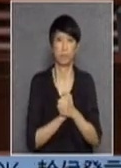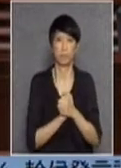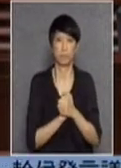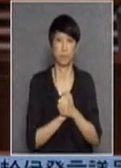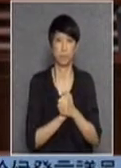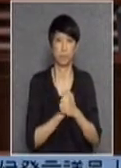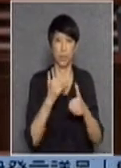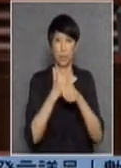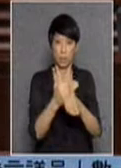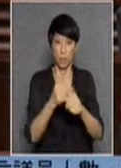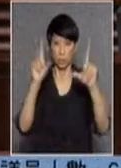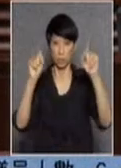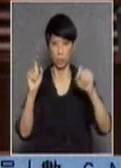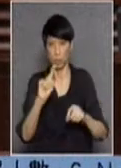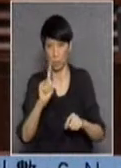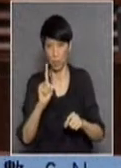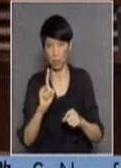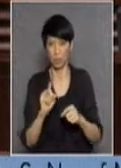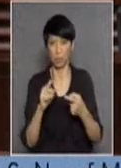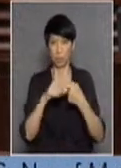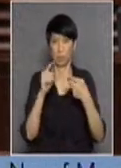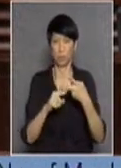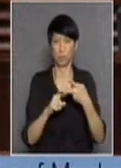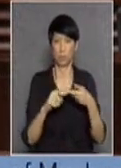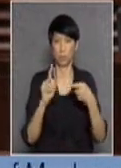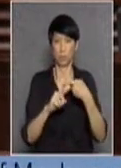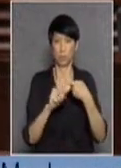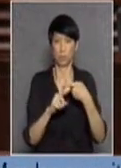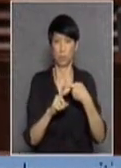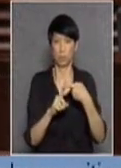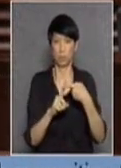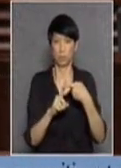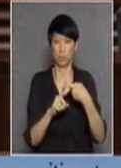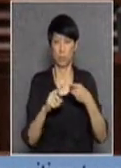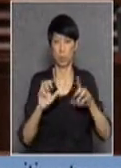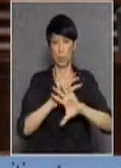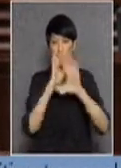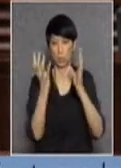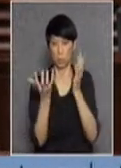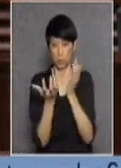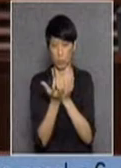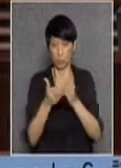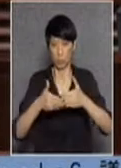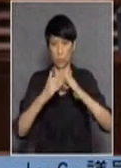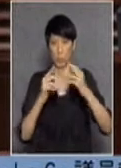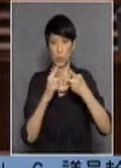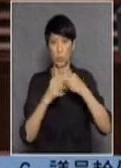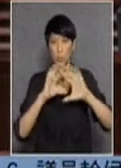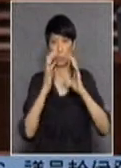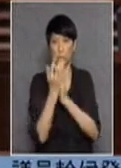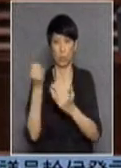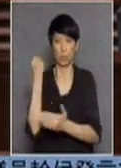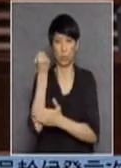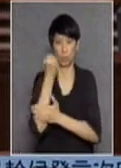解雇是什么原因呢？主席，两个原因。一个原因就是他们要组织工会争取权益。哇，作反